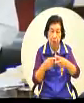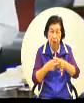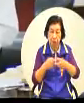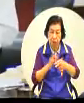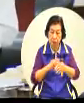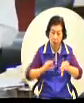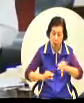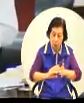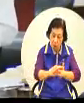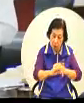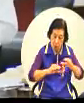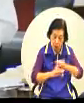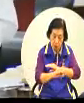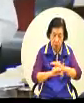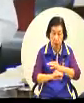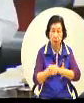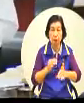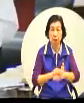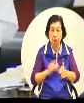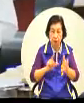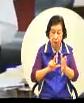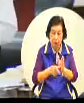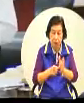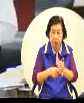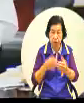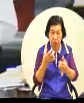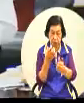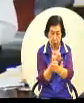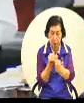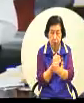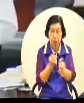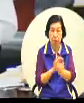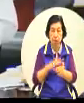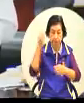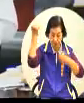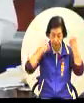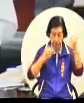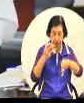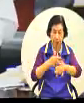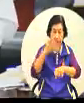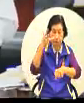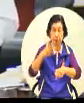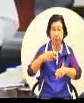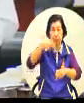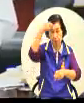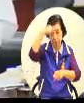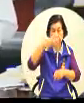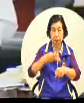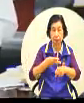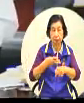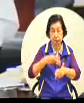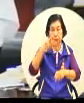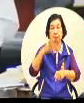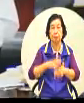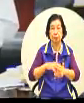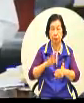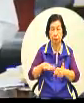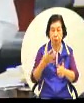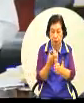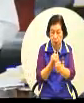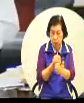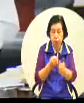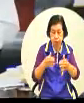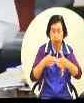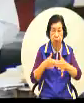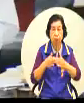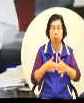那么时间啊可以管制，早上八点下午三点就可以管制，因